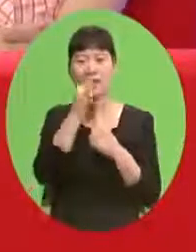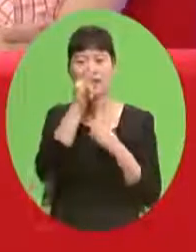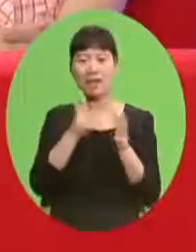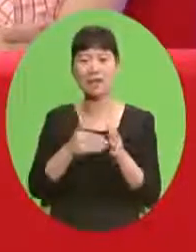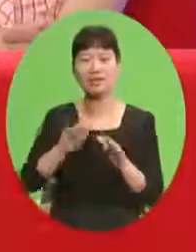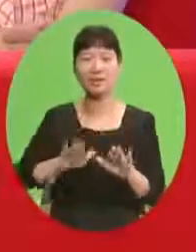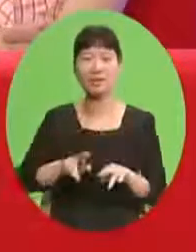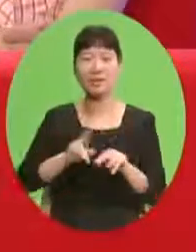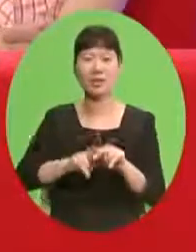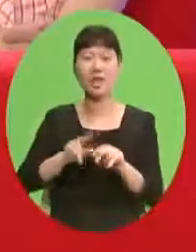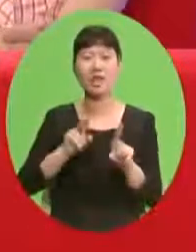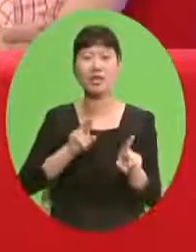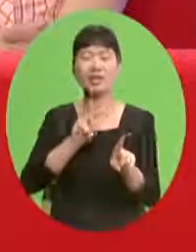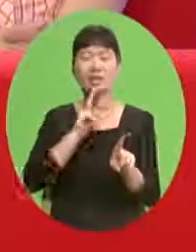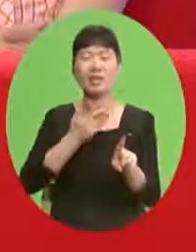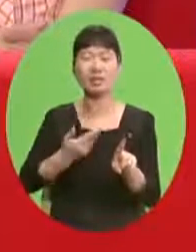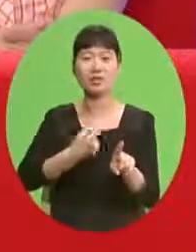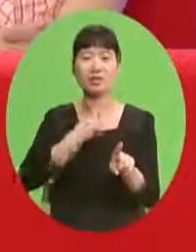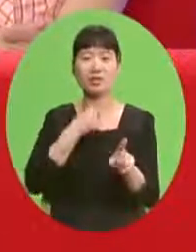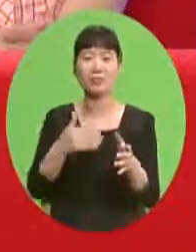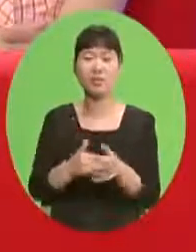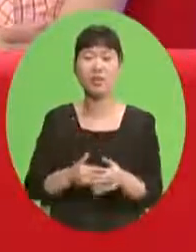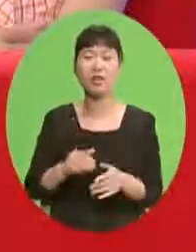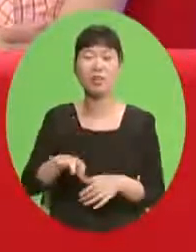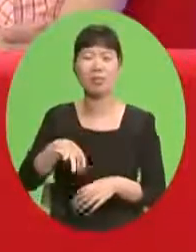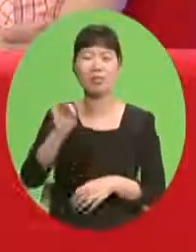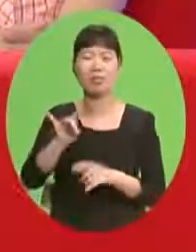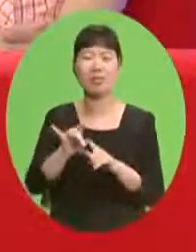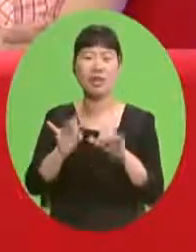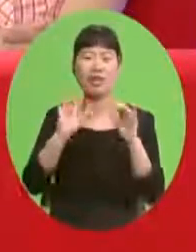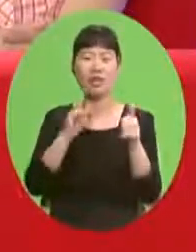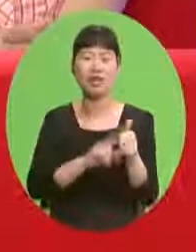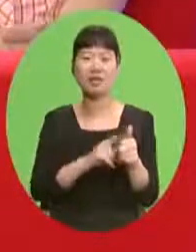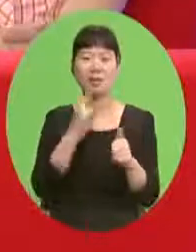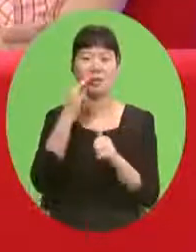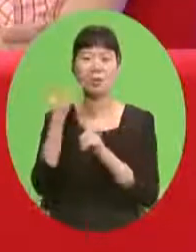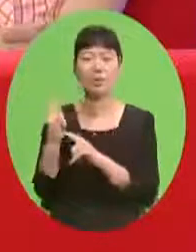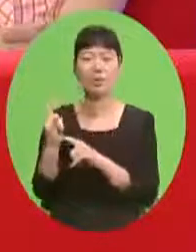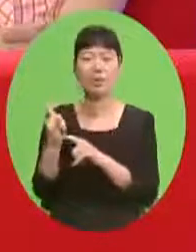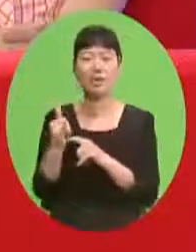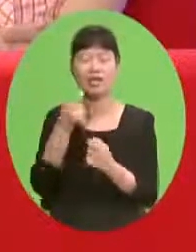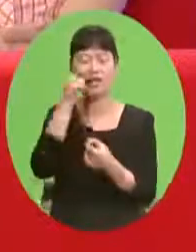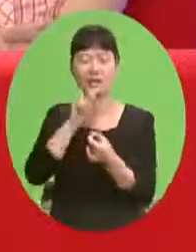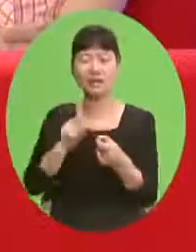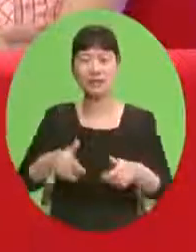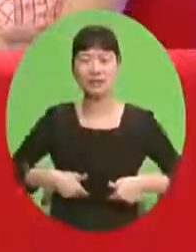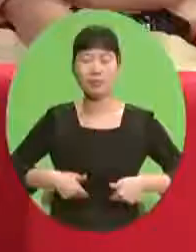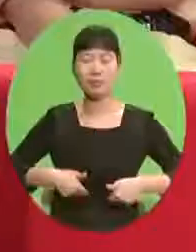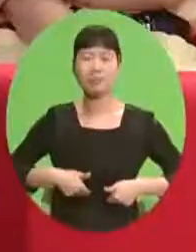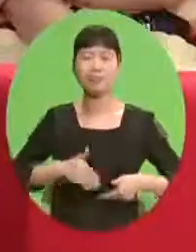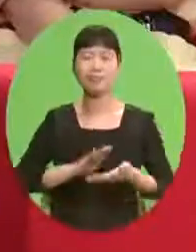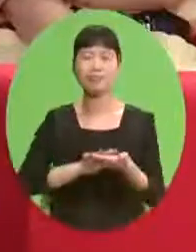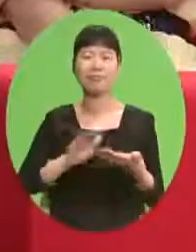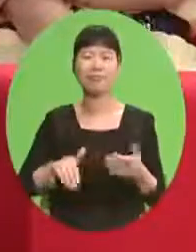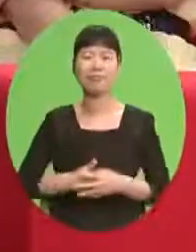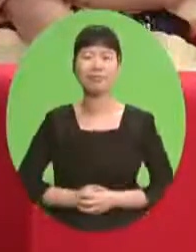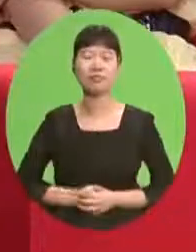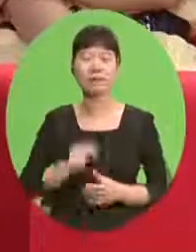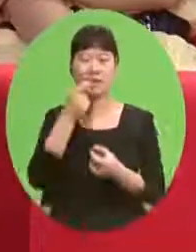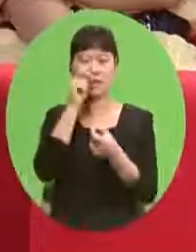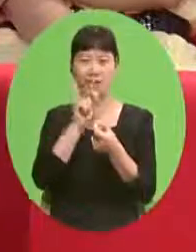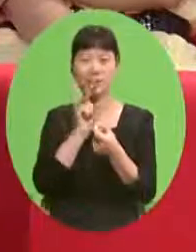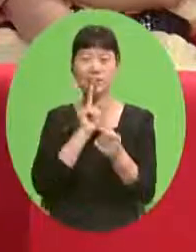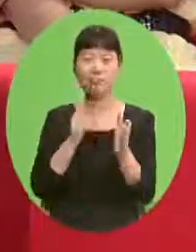제가 오늘 이 자리에서 한 가지 말씀드리고 싶은 거는요. 일단 아이와 부모는 친해야 돼요. 친해야지. 네.